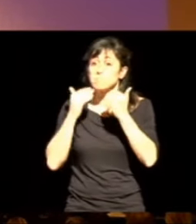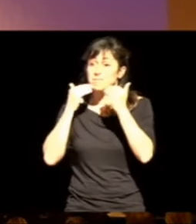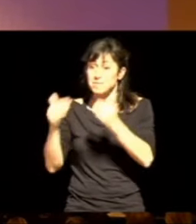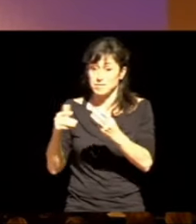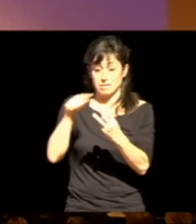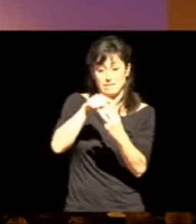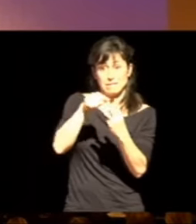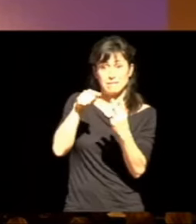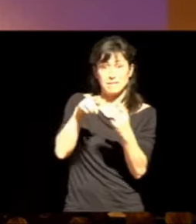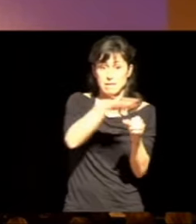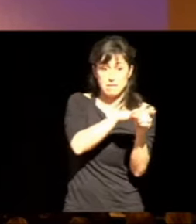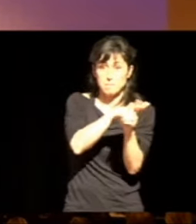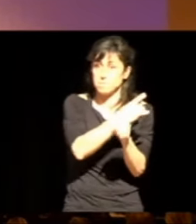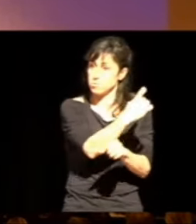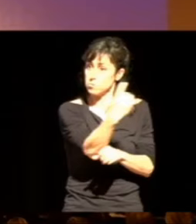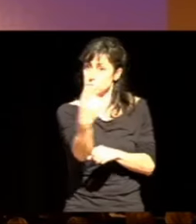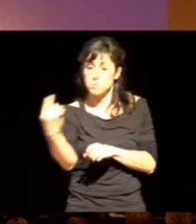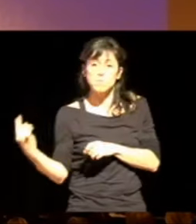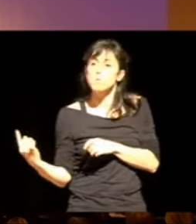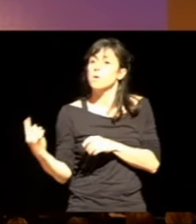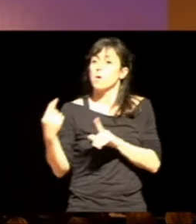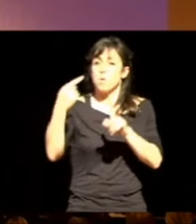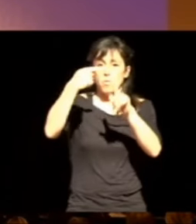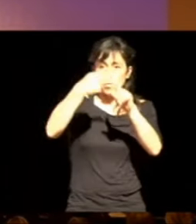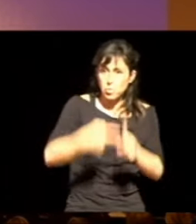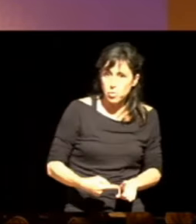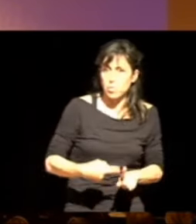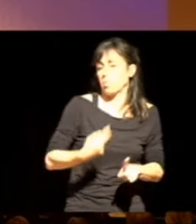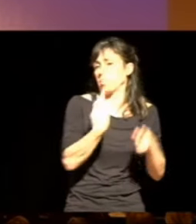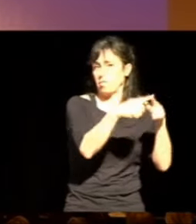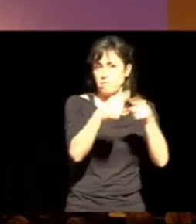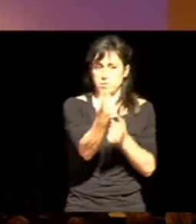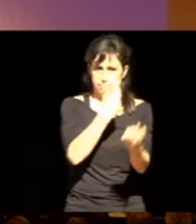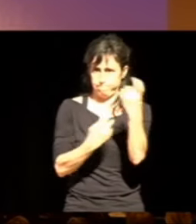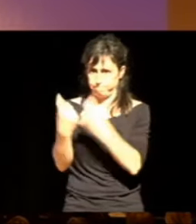eremu ba, hainbat irizpidei begira.